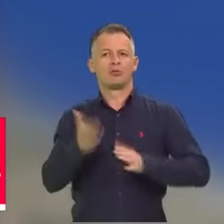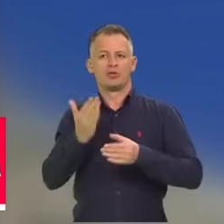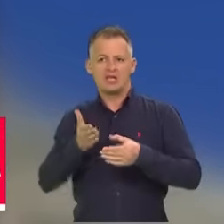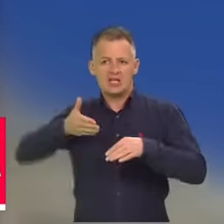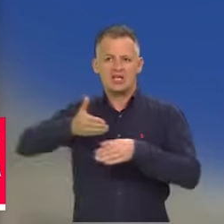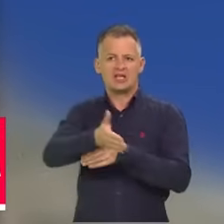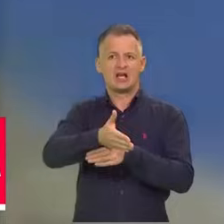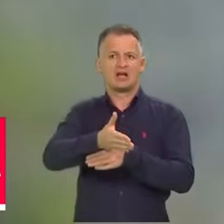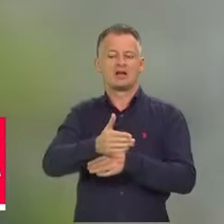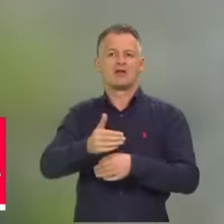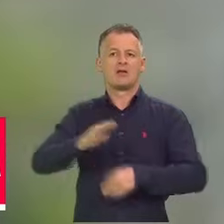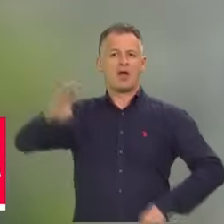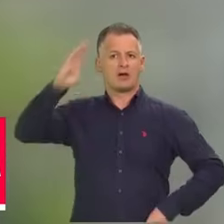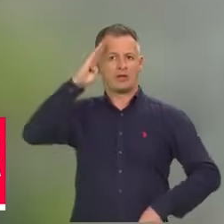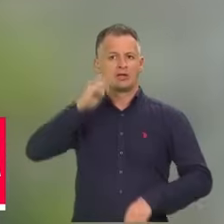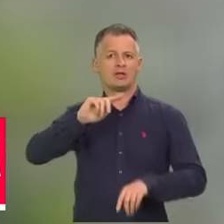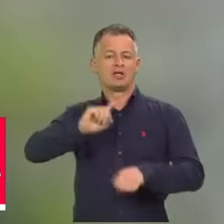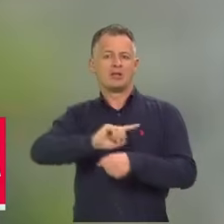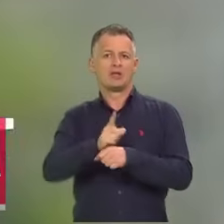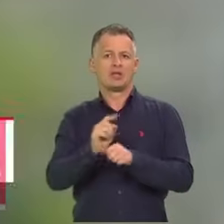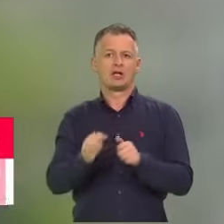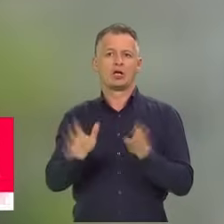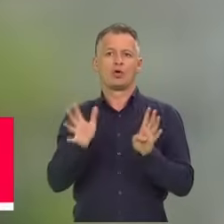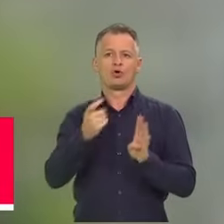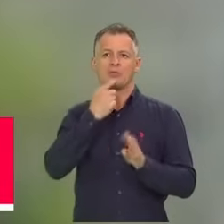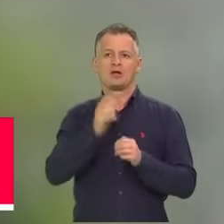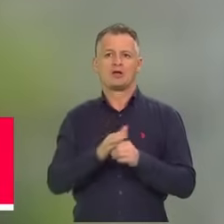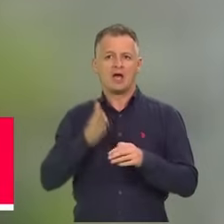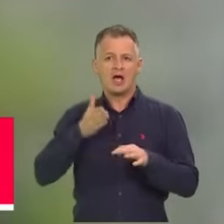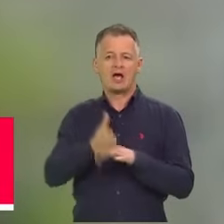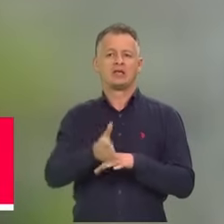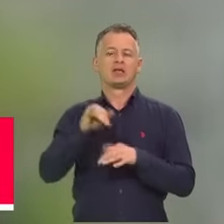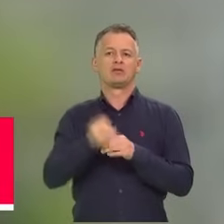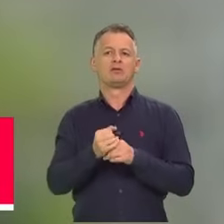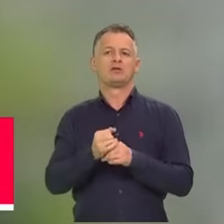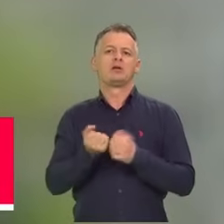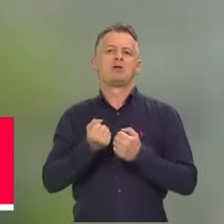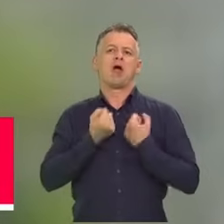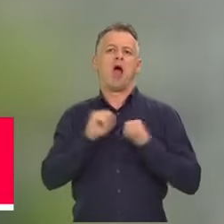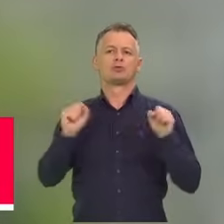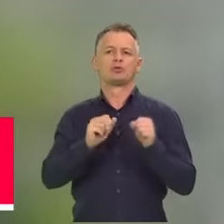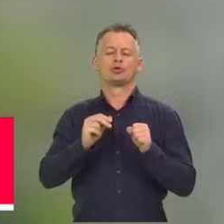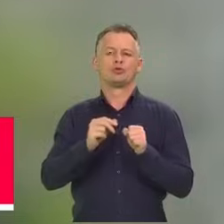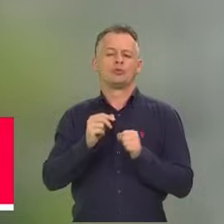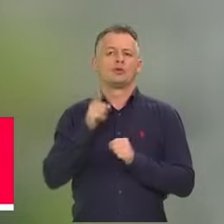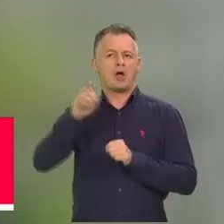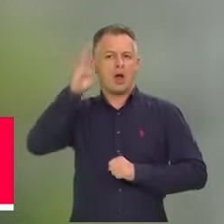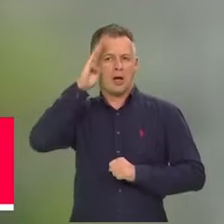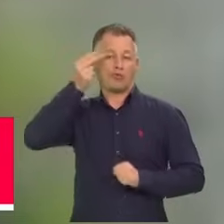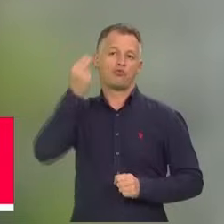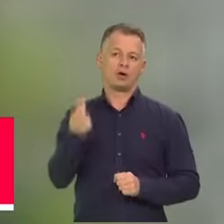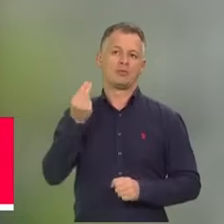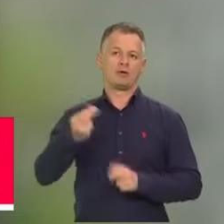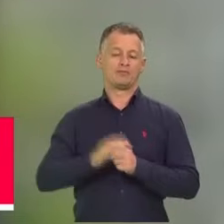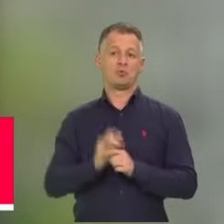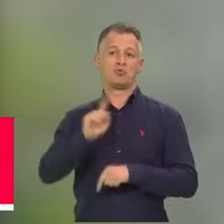după majorat. La 19 ani a plecat în legiune, a terminat legiunea cu brio, foarte perseverent, foarte incredibil om.